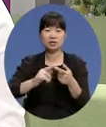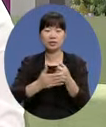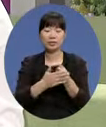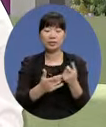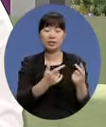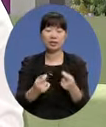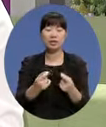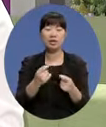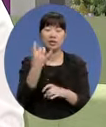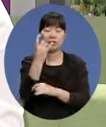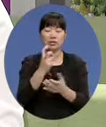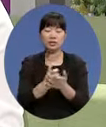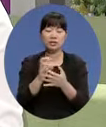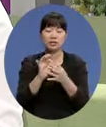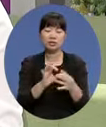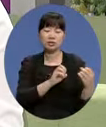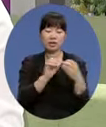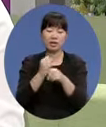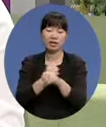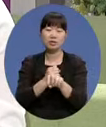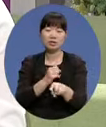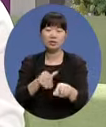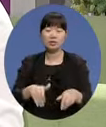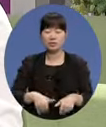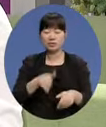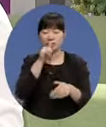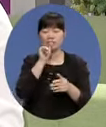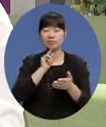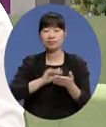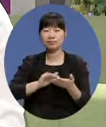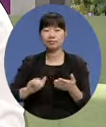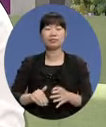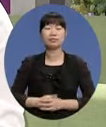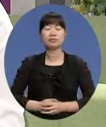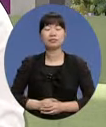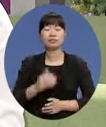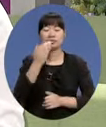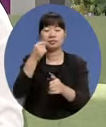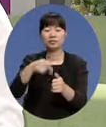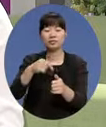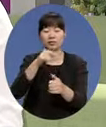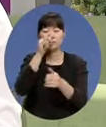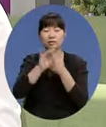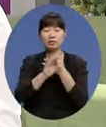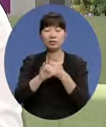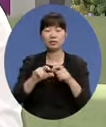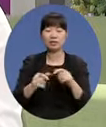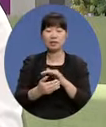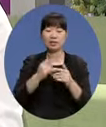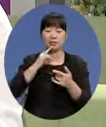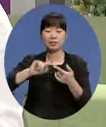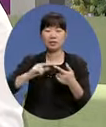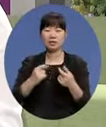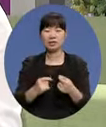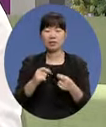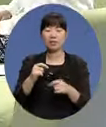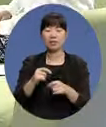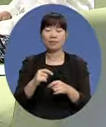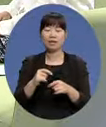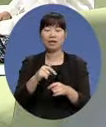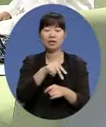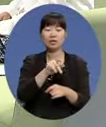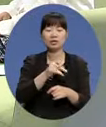함께 아이들하고 그 원칙들을 계속 얘기해 나가는 게 필요할 것 같아요. 그러니까 그 성교육하면은 보통 이제 아까 말씀하신 것처럼 정자와 난자가